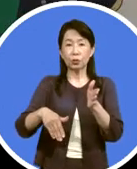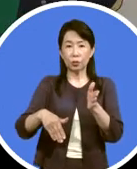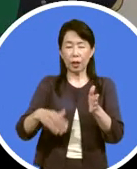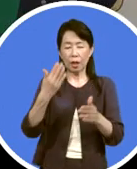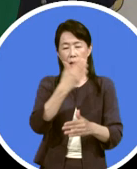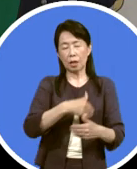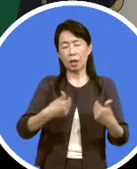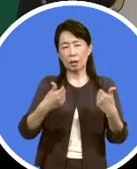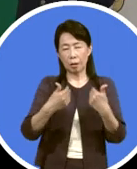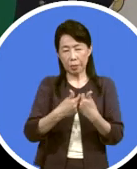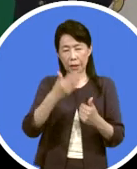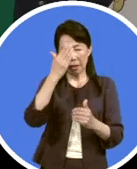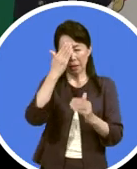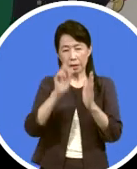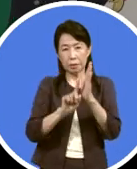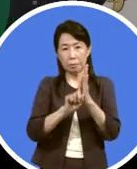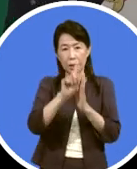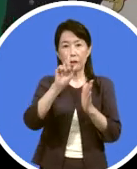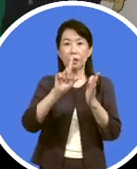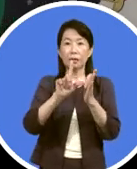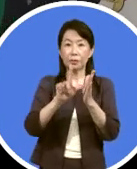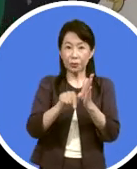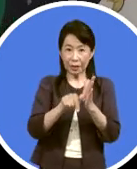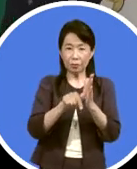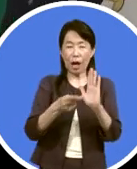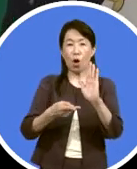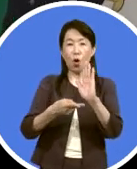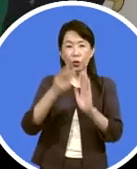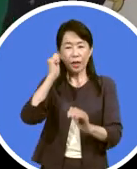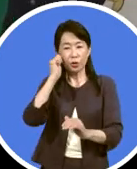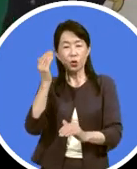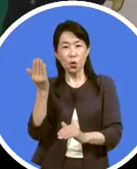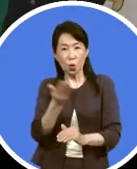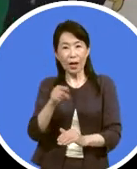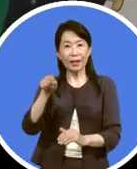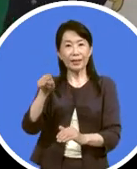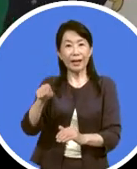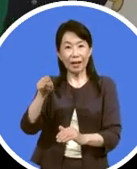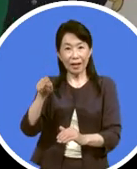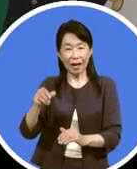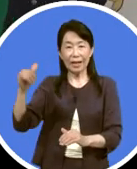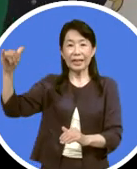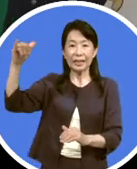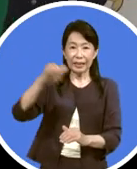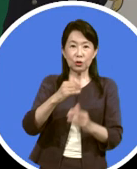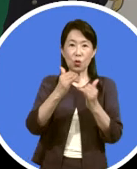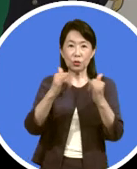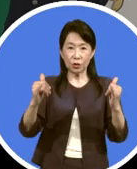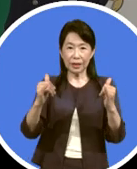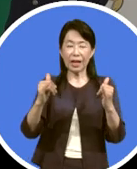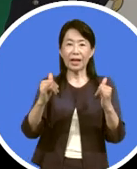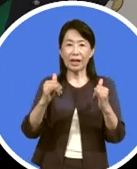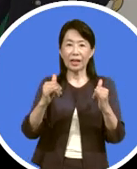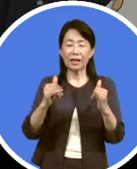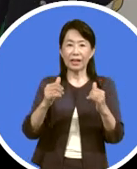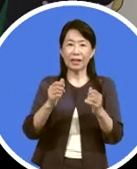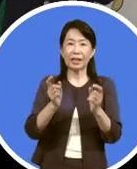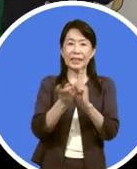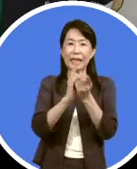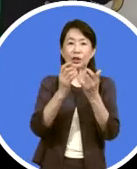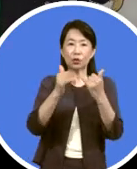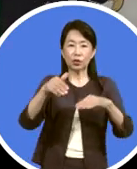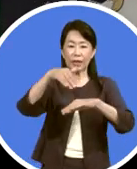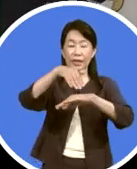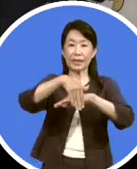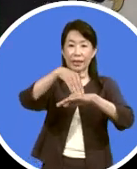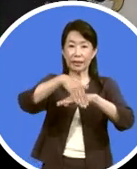そうですけれども症状がある場合こういう場合にはホテルや旅館の方から帰国者接触者相談総合センターをオープンさ